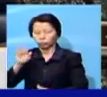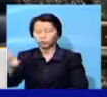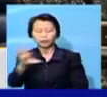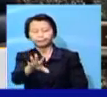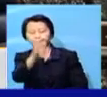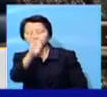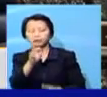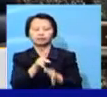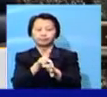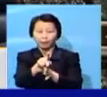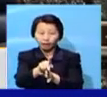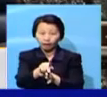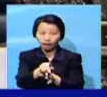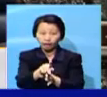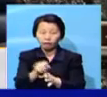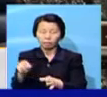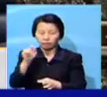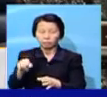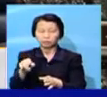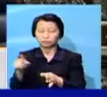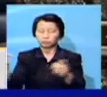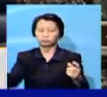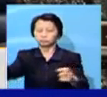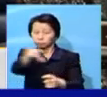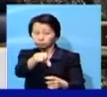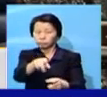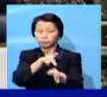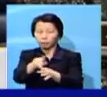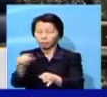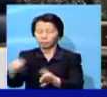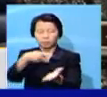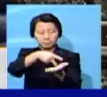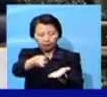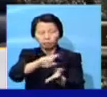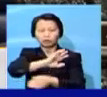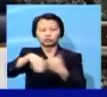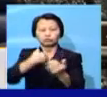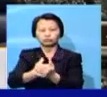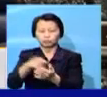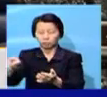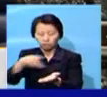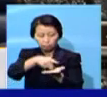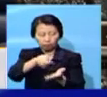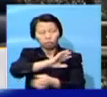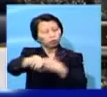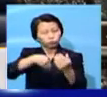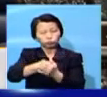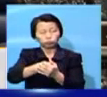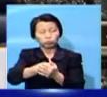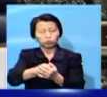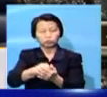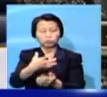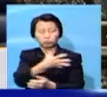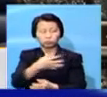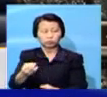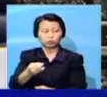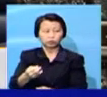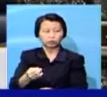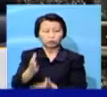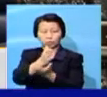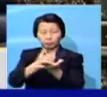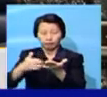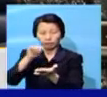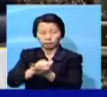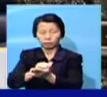Dia Dan Dia mendapat kidmatan daripada pakar ini dan dia bayar semua bayar semua kos-kos dan sebahagian